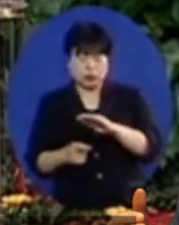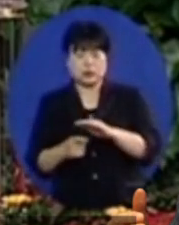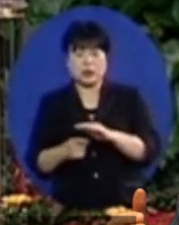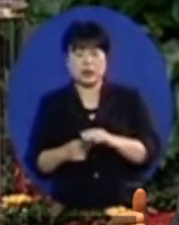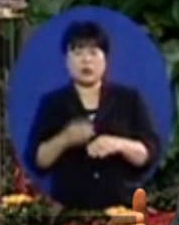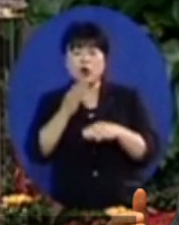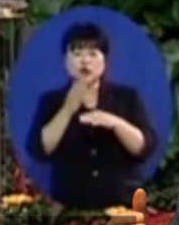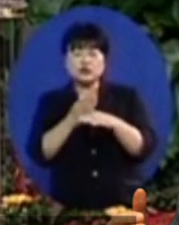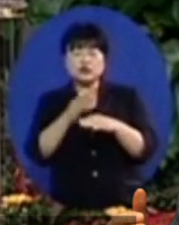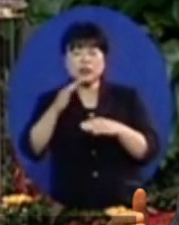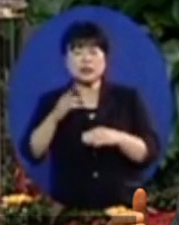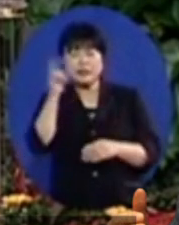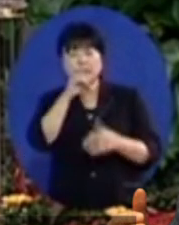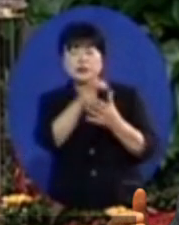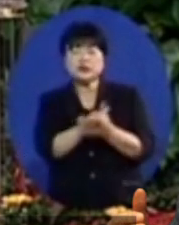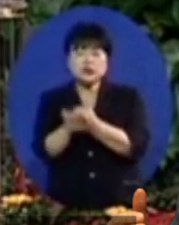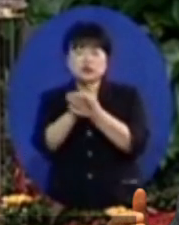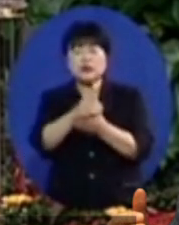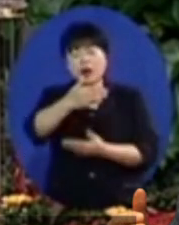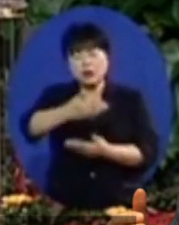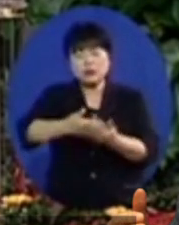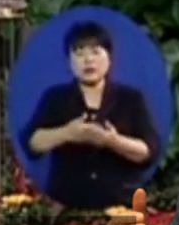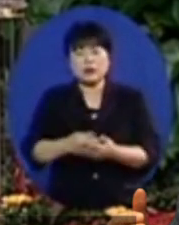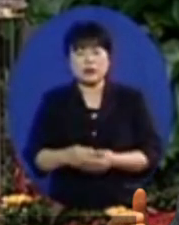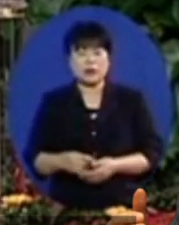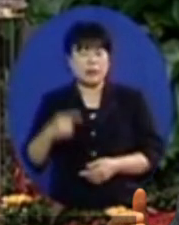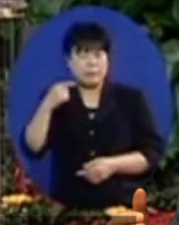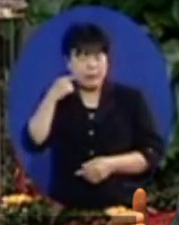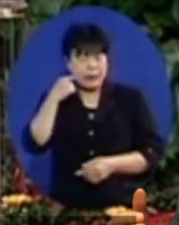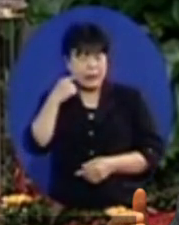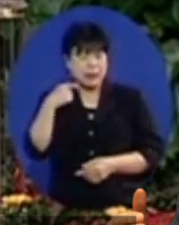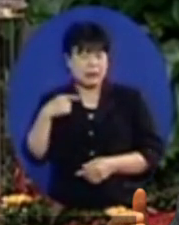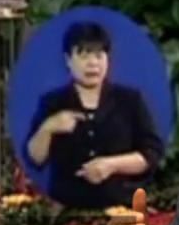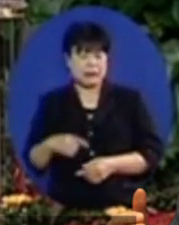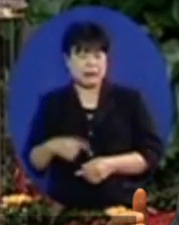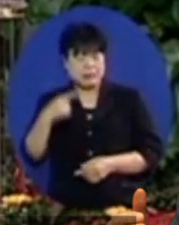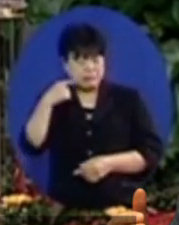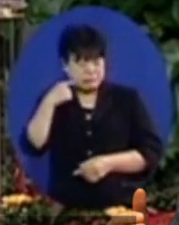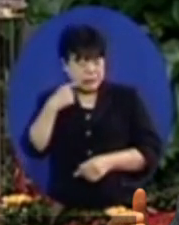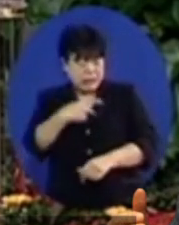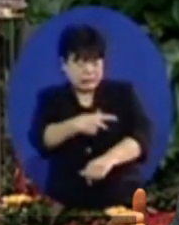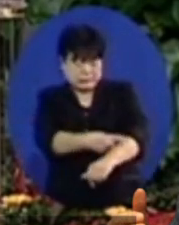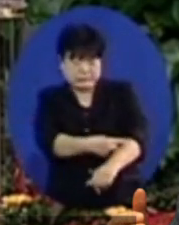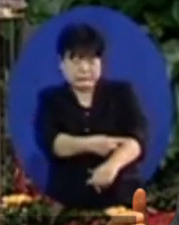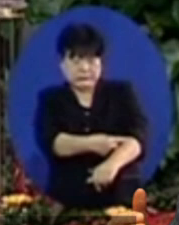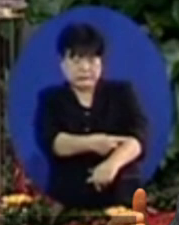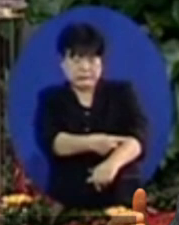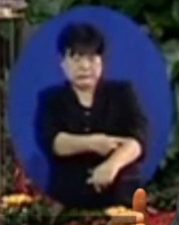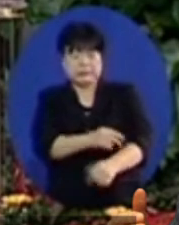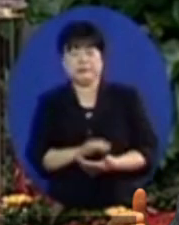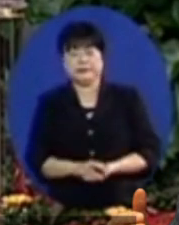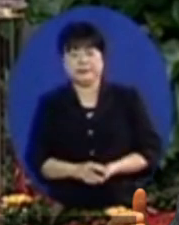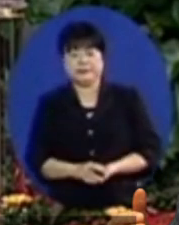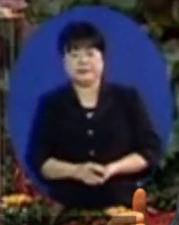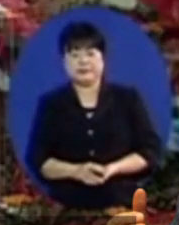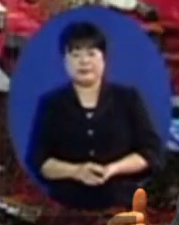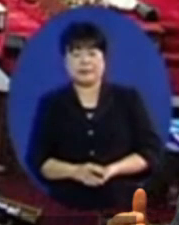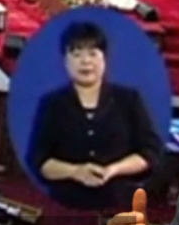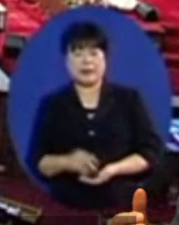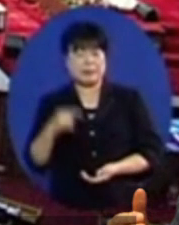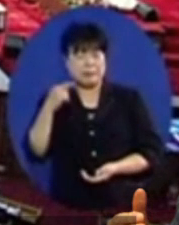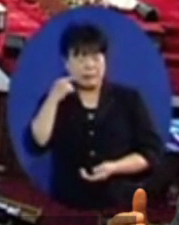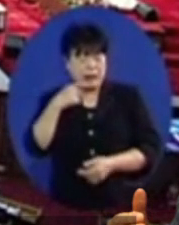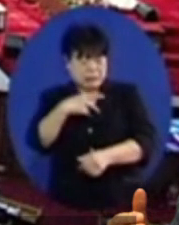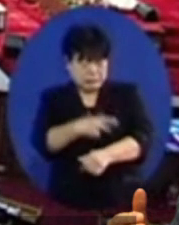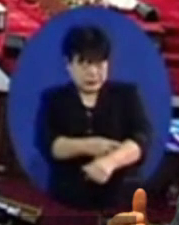중학교 시절에는 나쁜 친구들과 어울려 급기야 마약 밀매 거래까지 하게 되었습니다. 돈을 벌기 위해서라면 어떤 일도